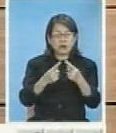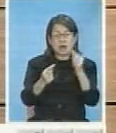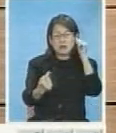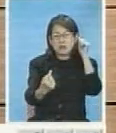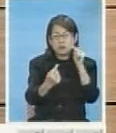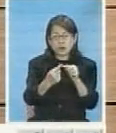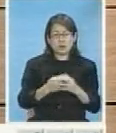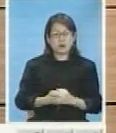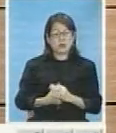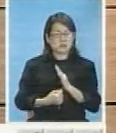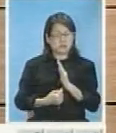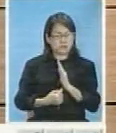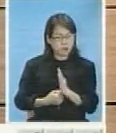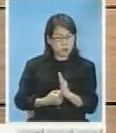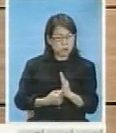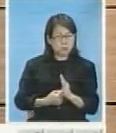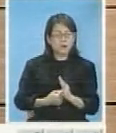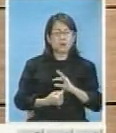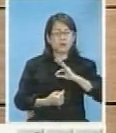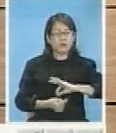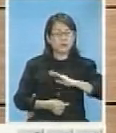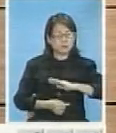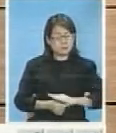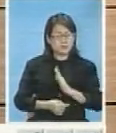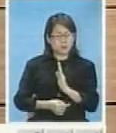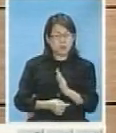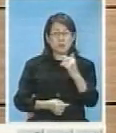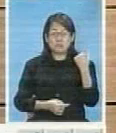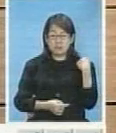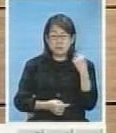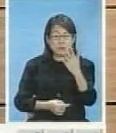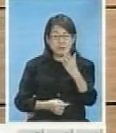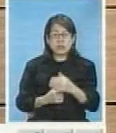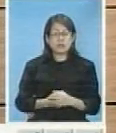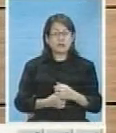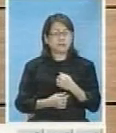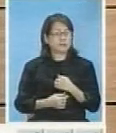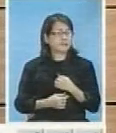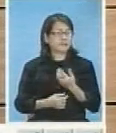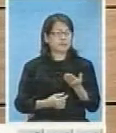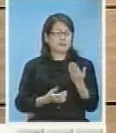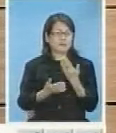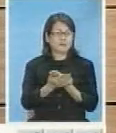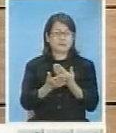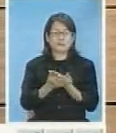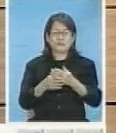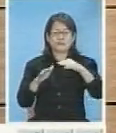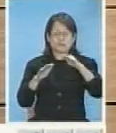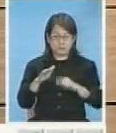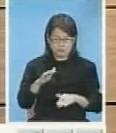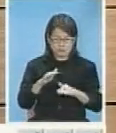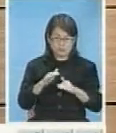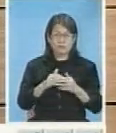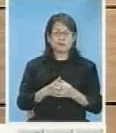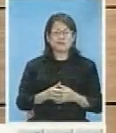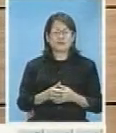ธรรมหลักธรรมาภิบาลอันนี้ผมเลยขอปรับลดงบประมาณ